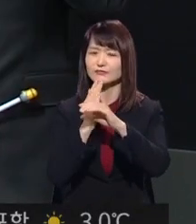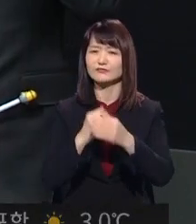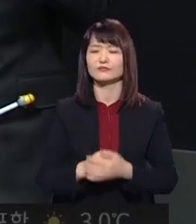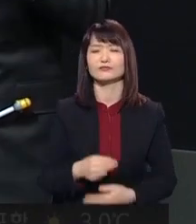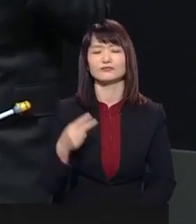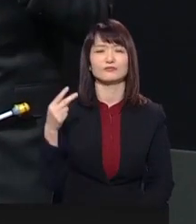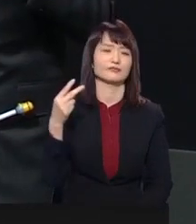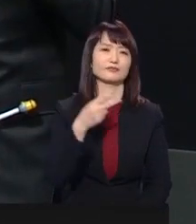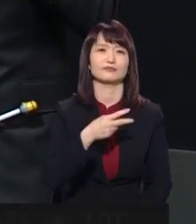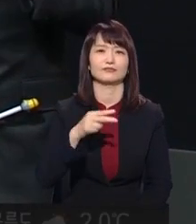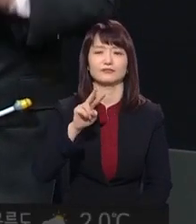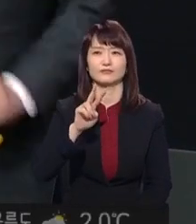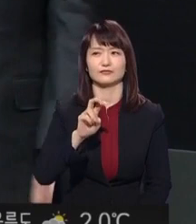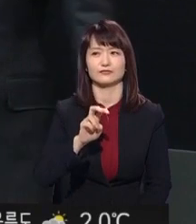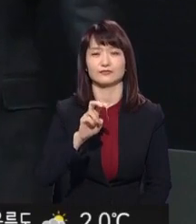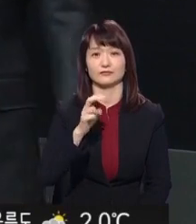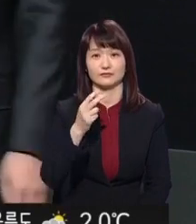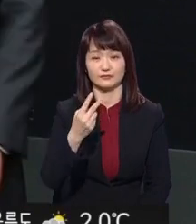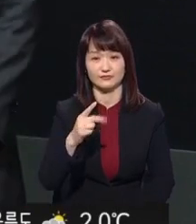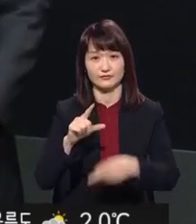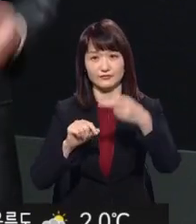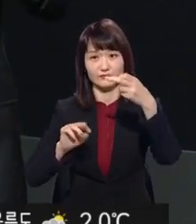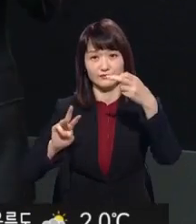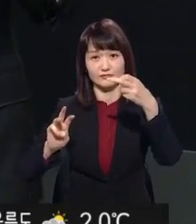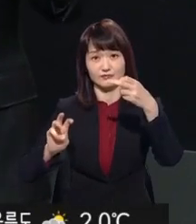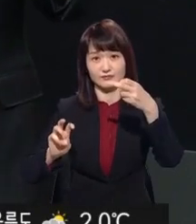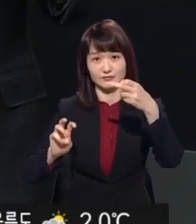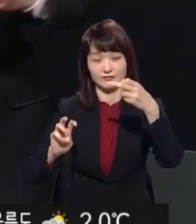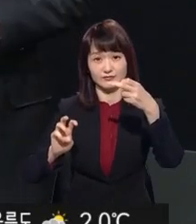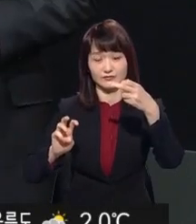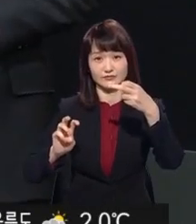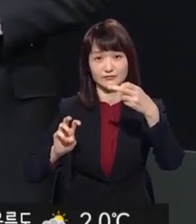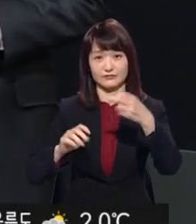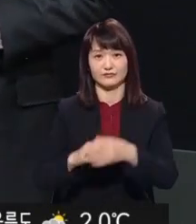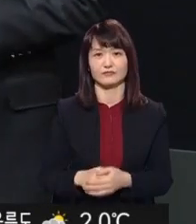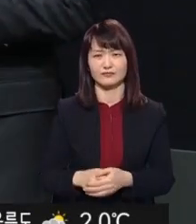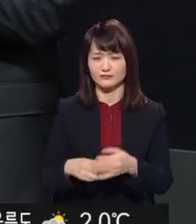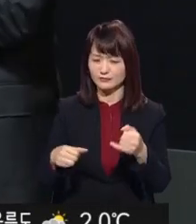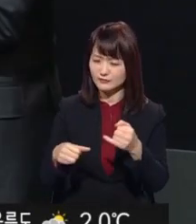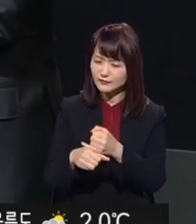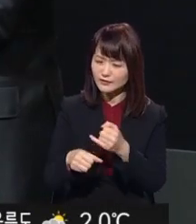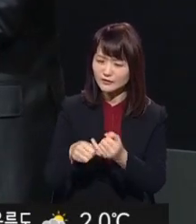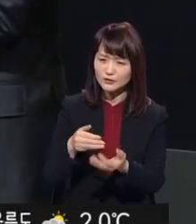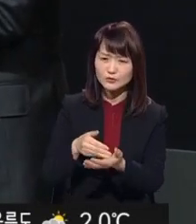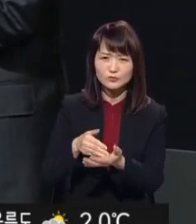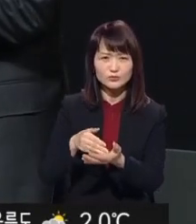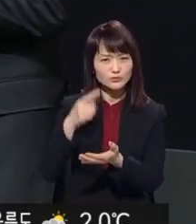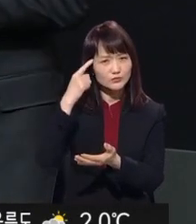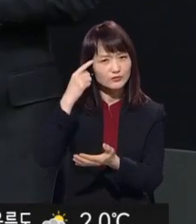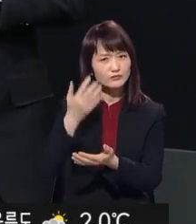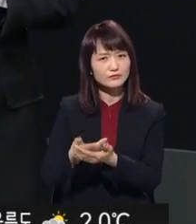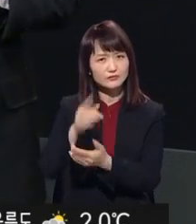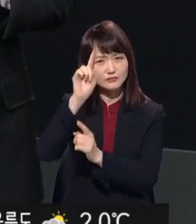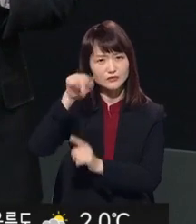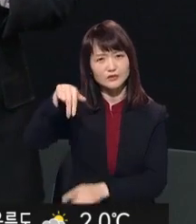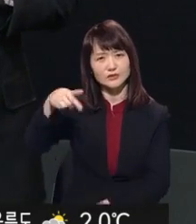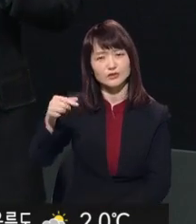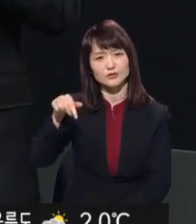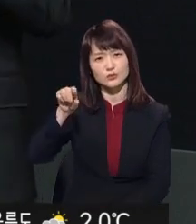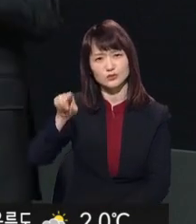30일 진짜 새미 7 충격과 놀라움에 빠지게 했던 열의 뉴스 아 이기자 이종석 씨가 그 mbc